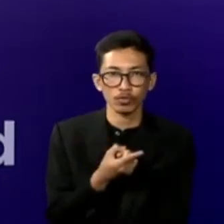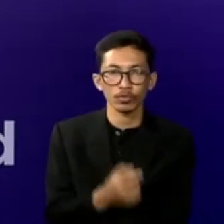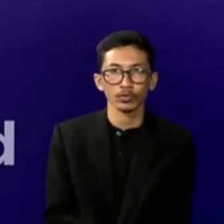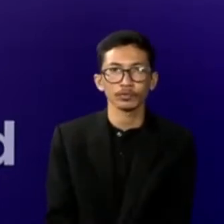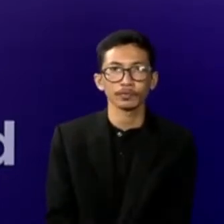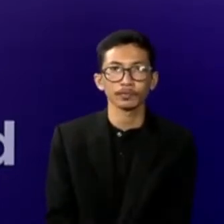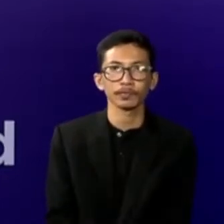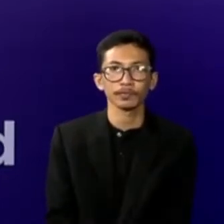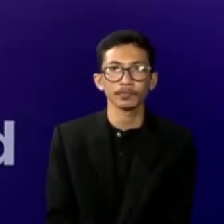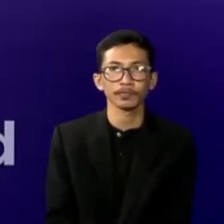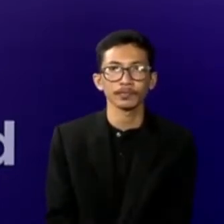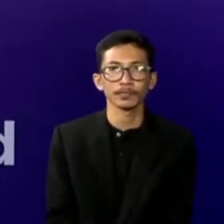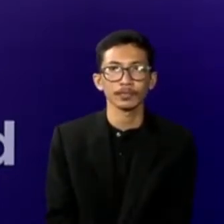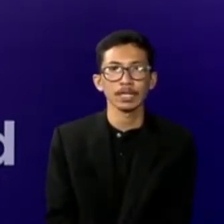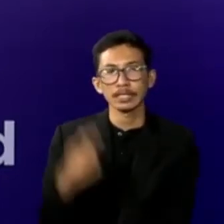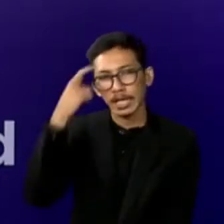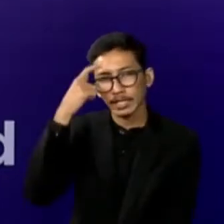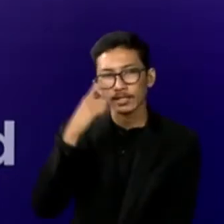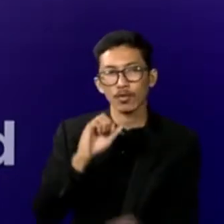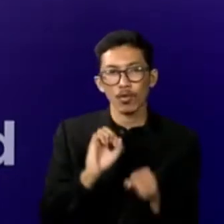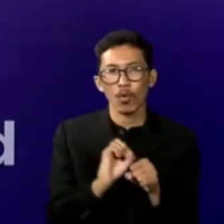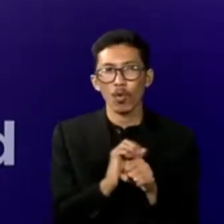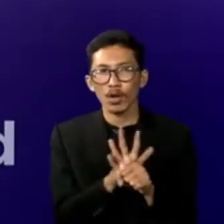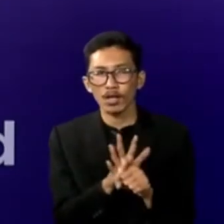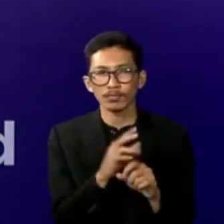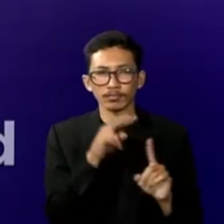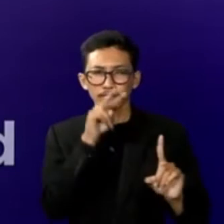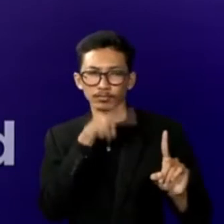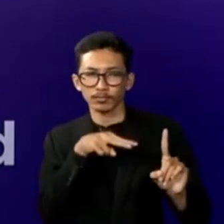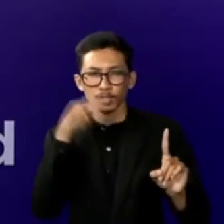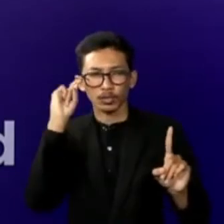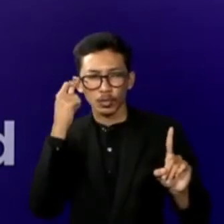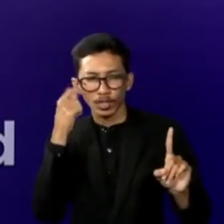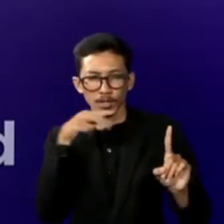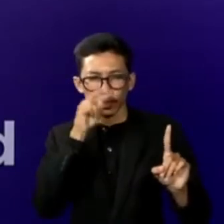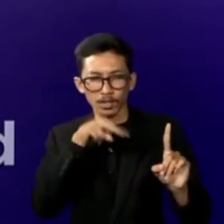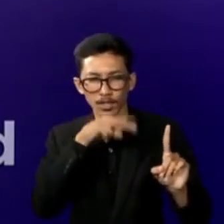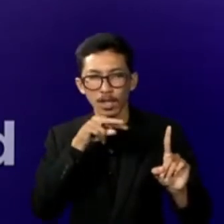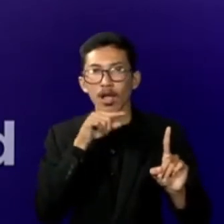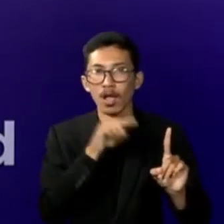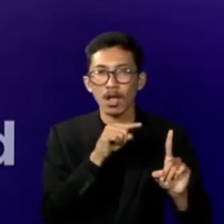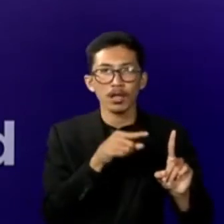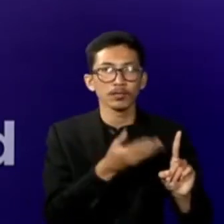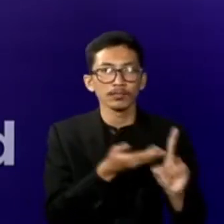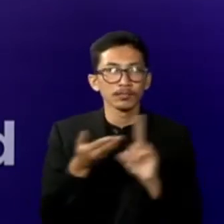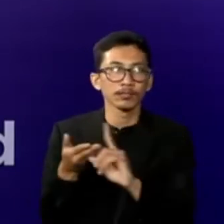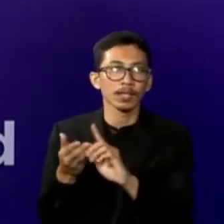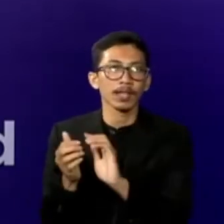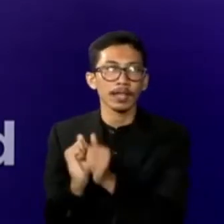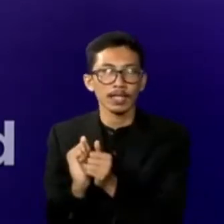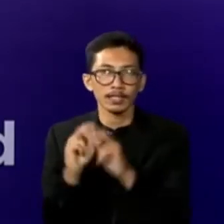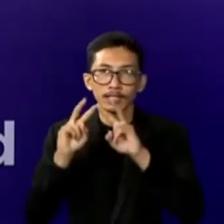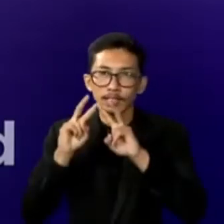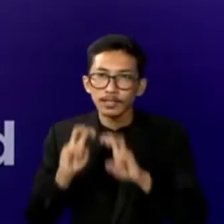penyakit ini kadang-kadang susah ditebak gejalanya maka testing lah supaya kamu tahu kalau kamu itu terjangkit